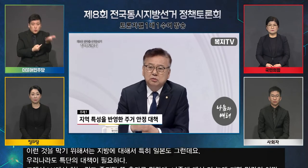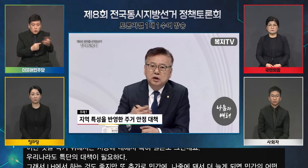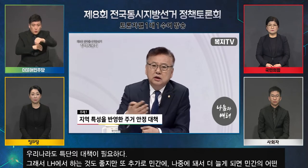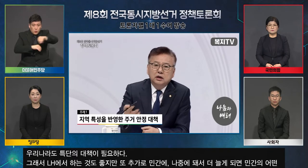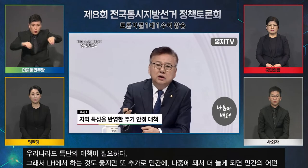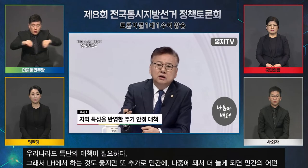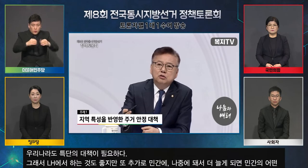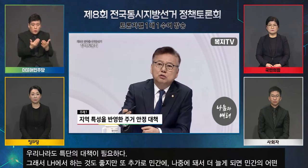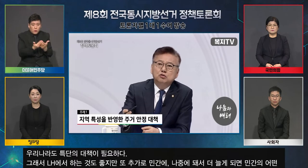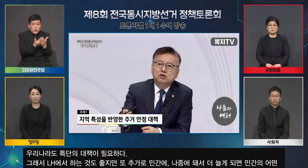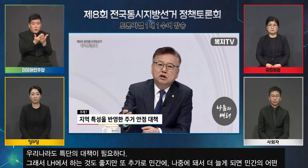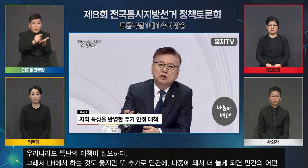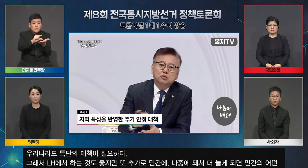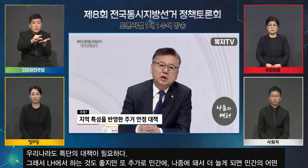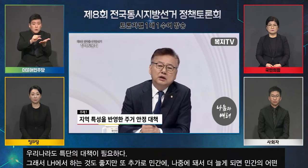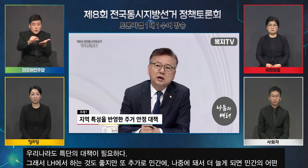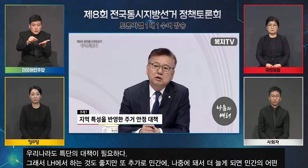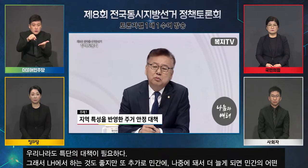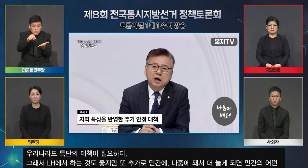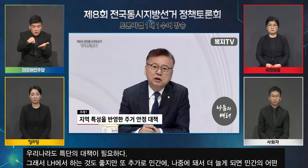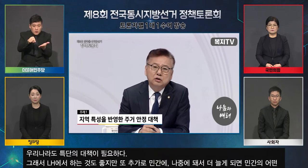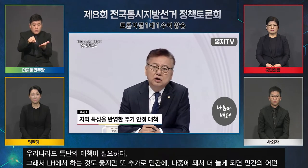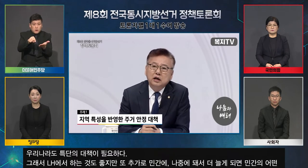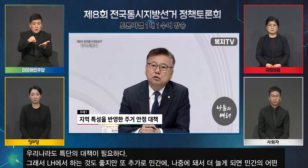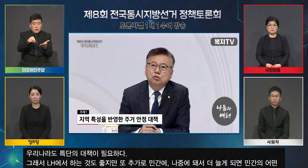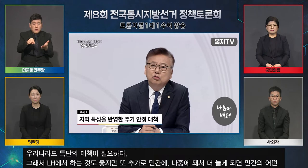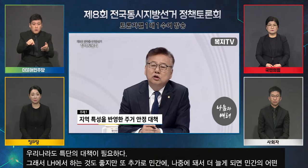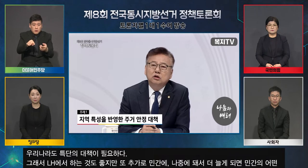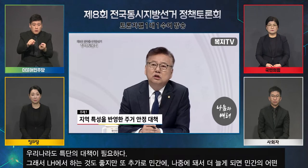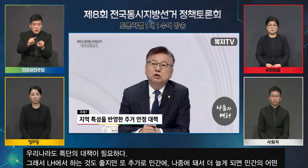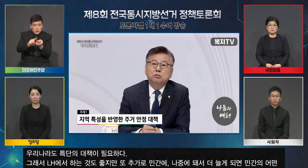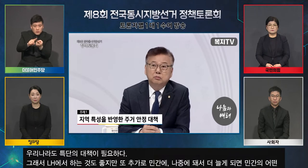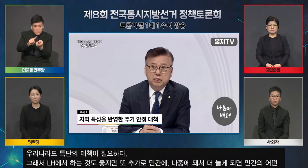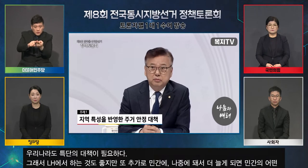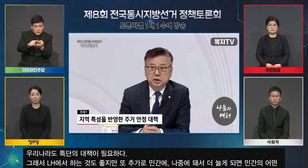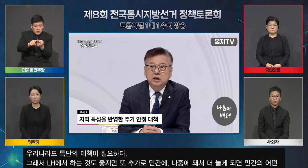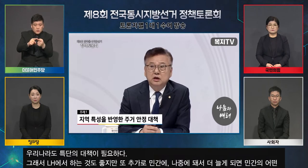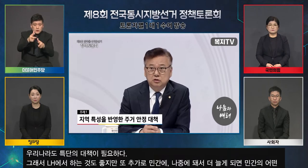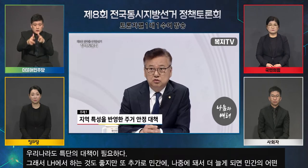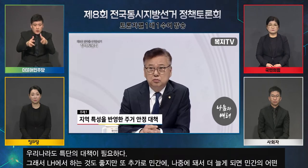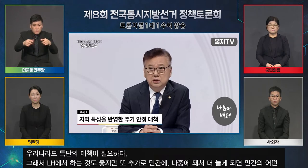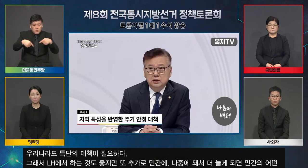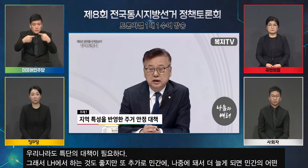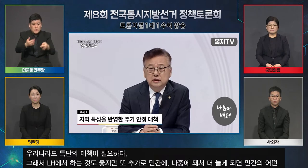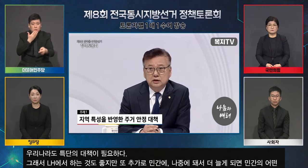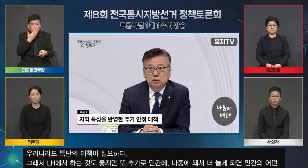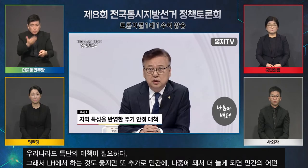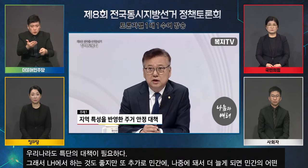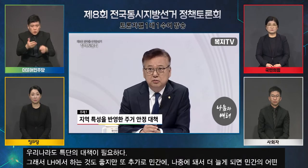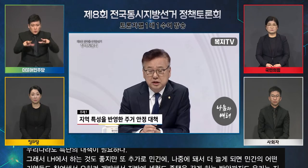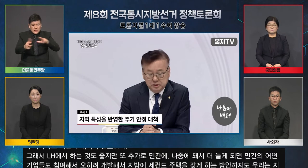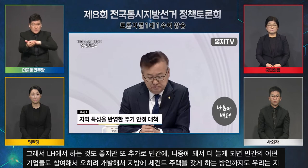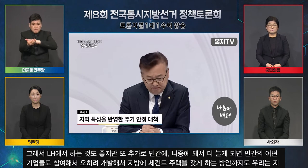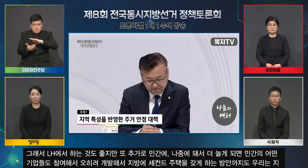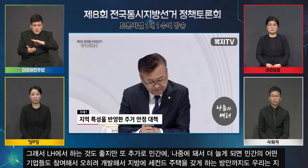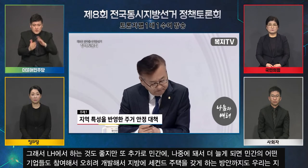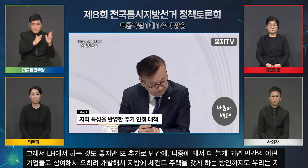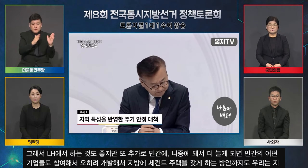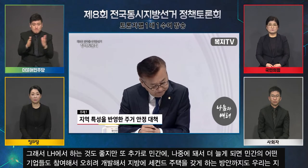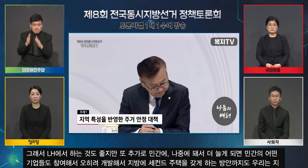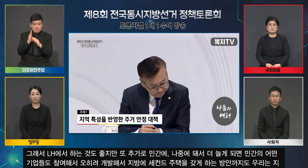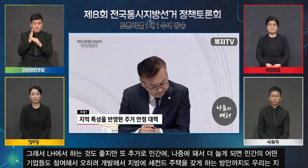지방의 세컨드 주택을 좀 갖게 하는 방안들까지도 우리는 지금 미리 준비를 해야 된다고 생각합니다.